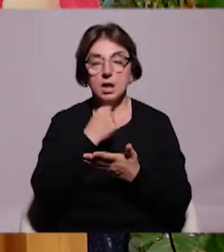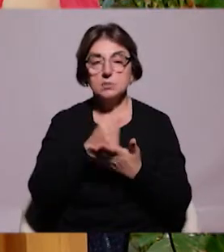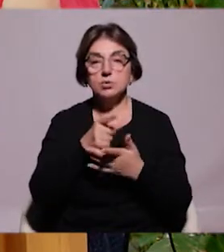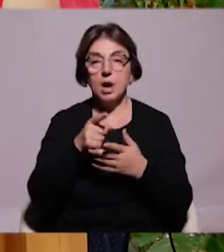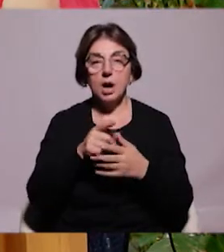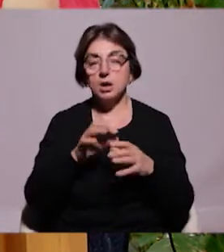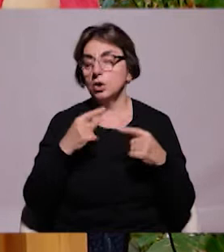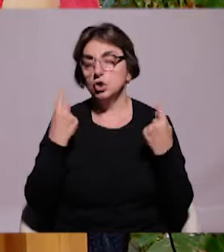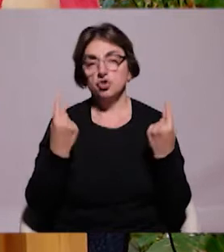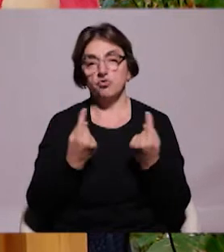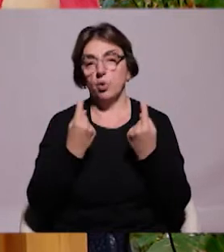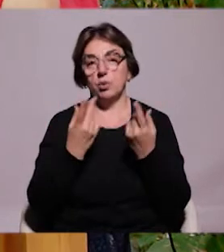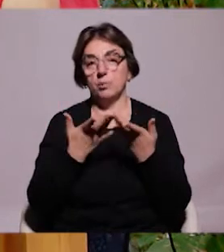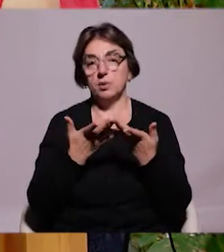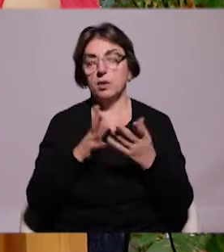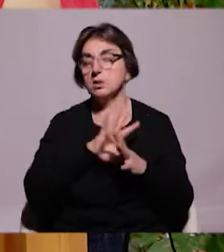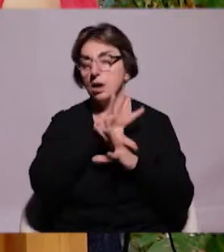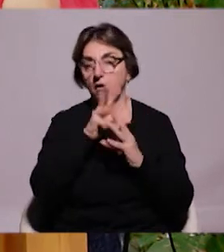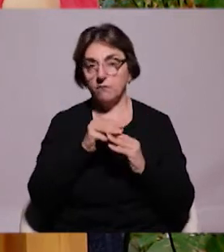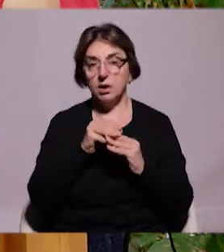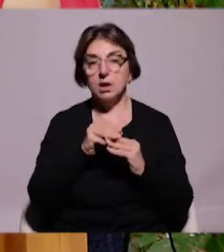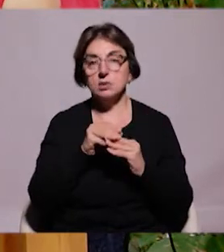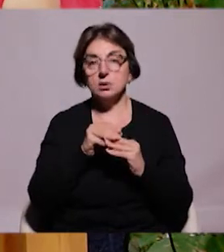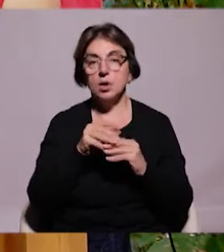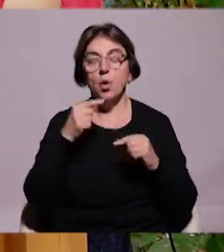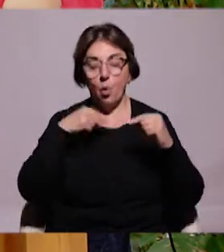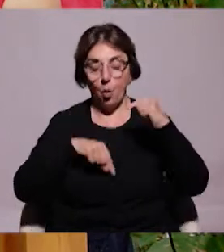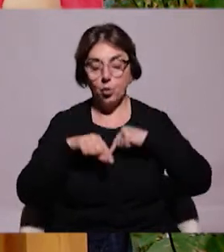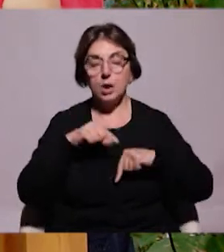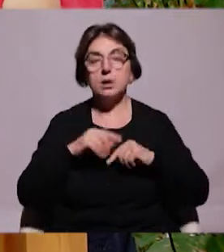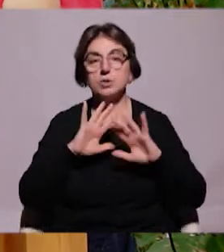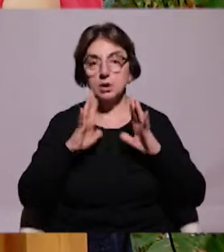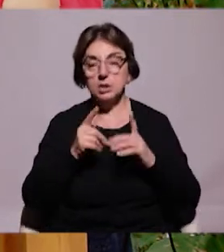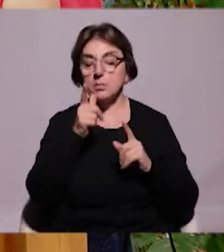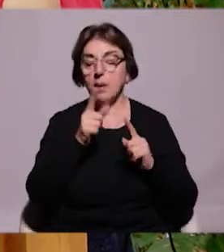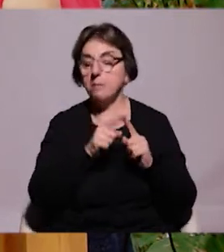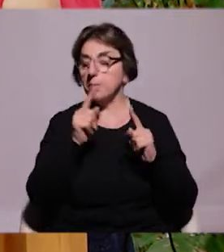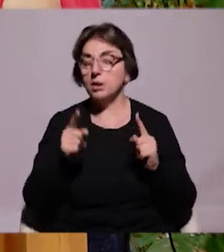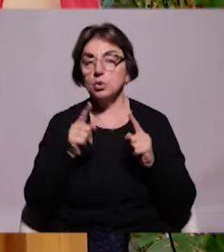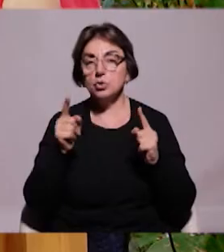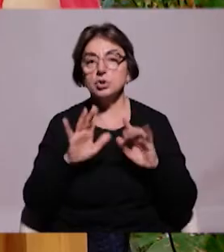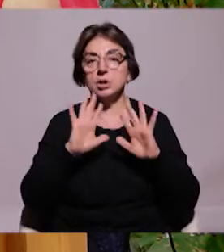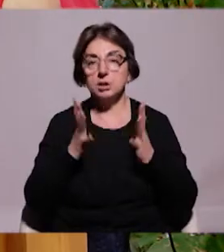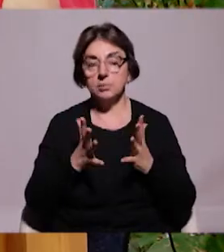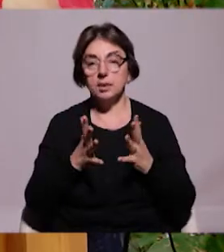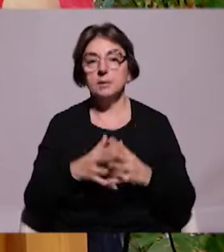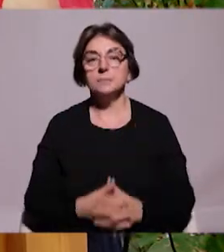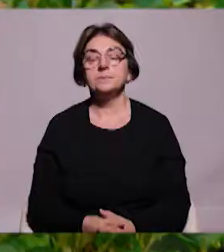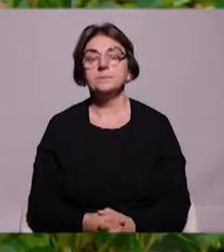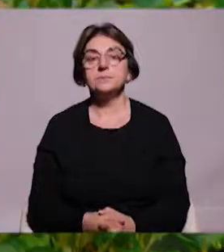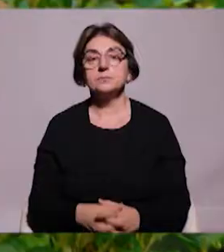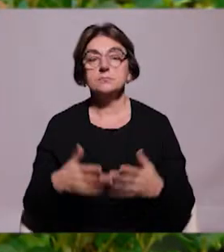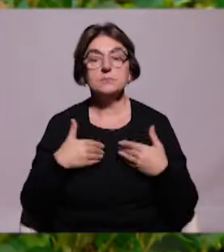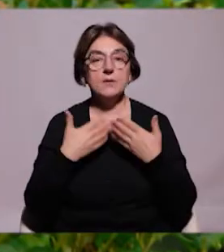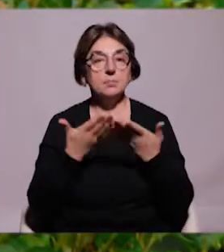აქ უჩვეულო არაფერია და ეს ყველას ორგანიზმში განსაკუთრებით ამ პერიოდში დგება. ახლა